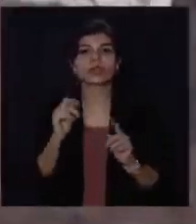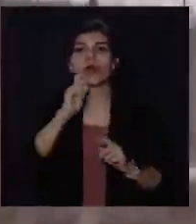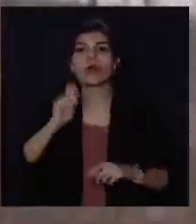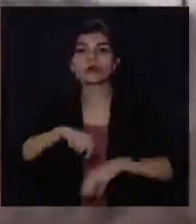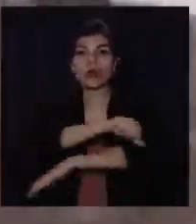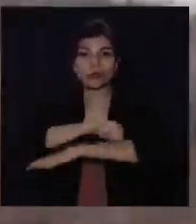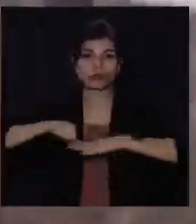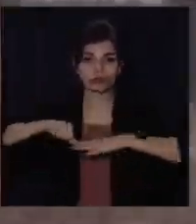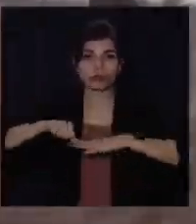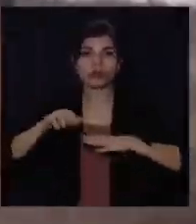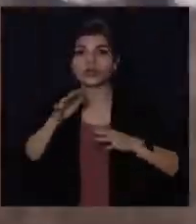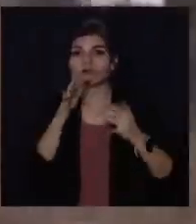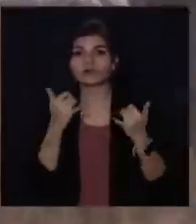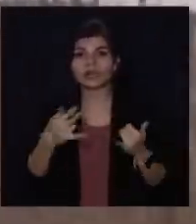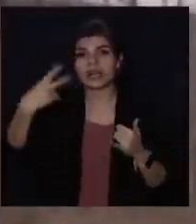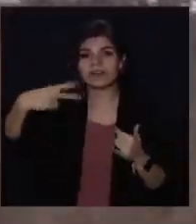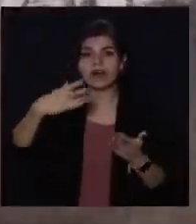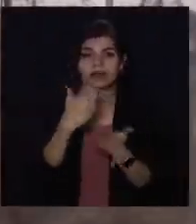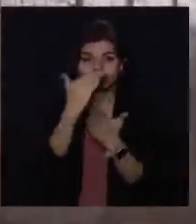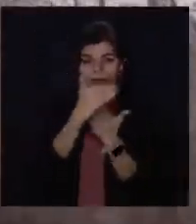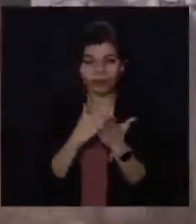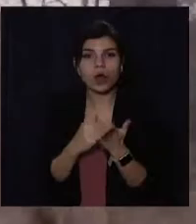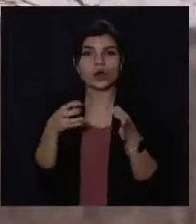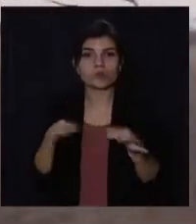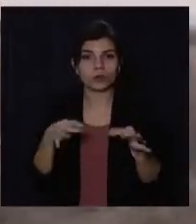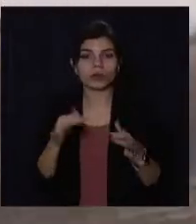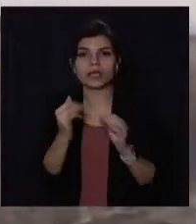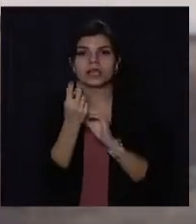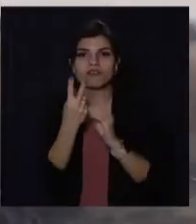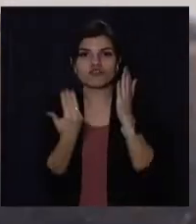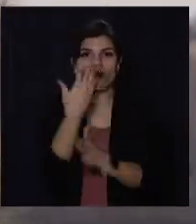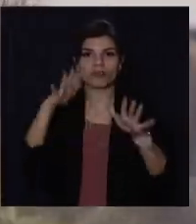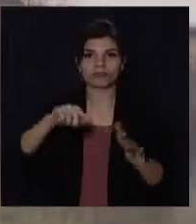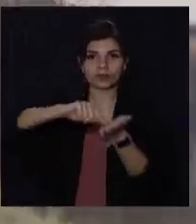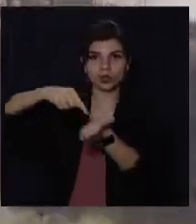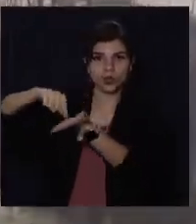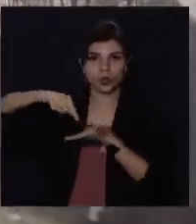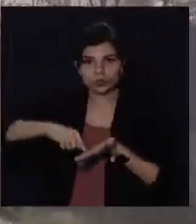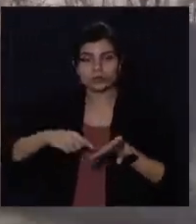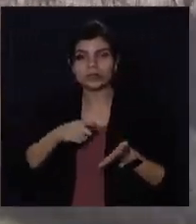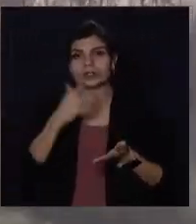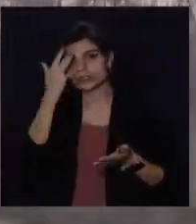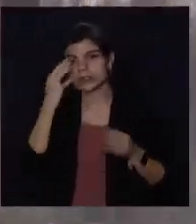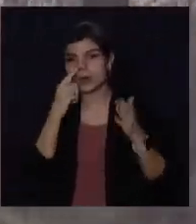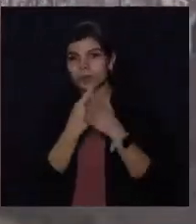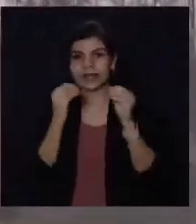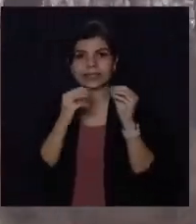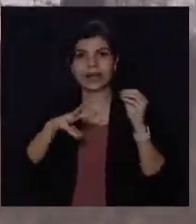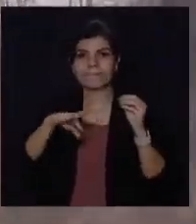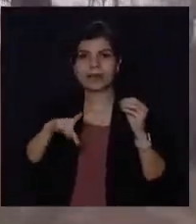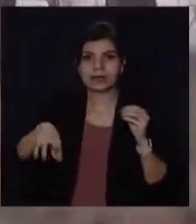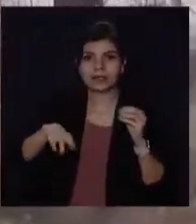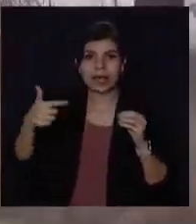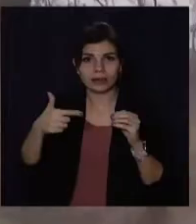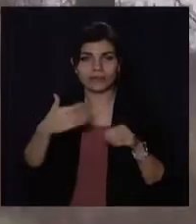українських кордонах осучаснять 20 пунктів пропуску та збудують 12 нових. Загальний кошторис програми майже 10 мільярдів гривень